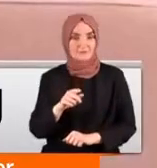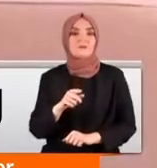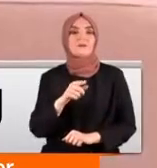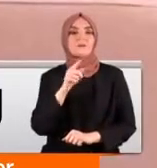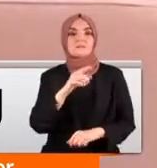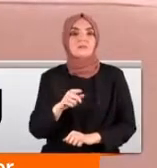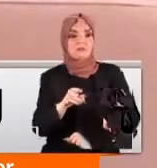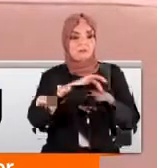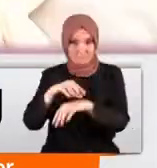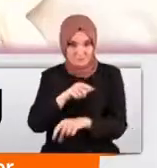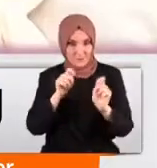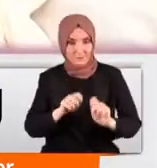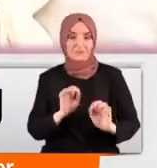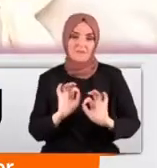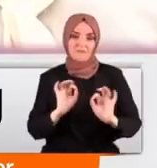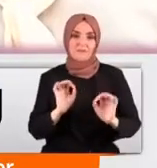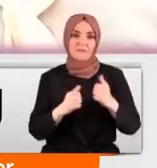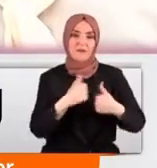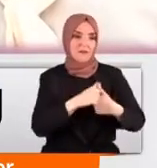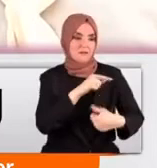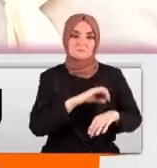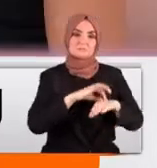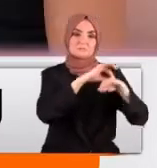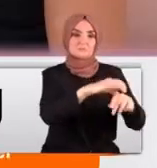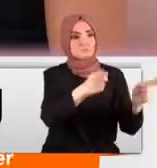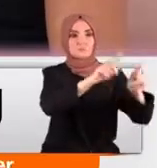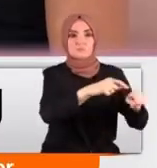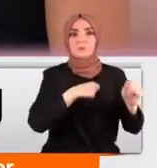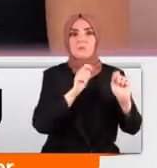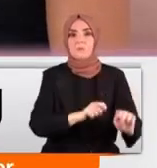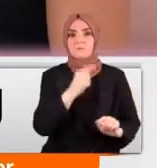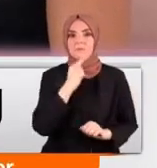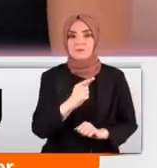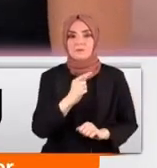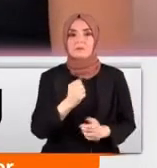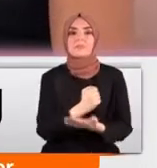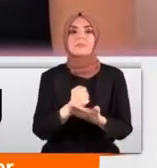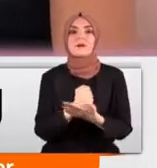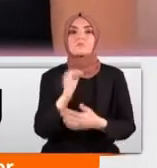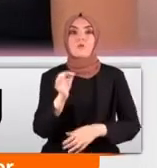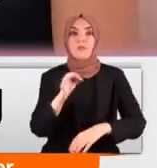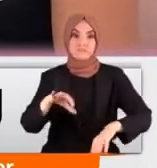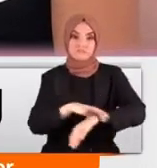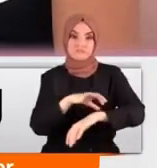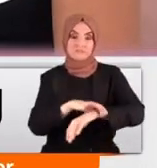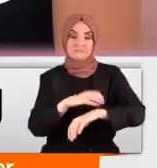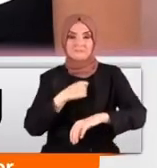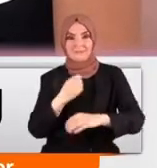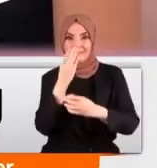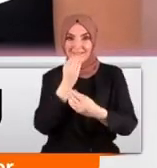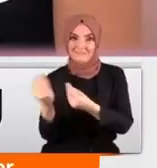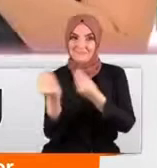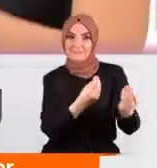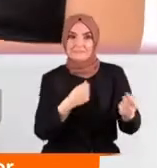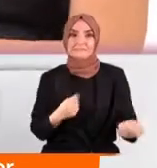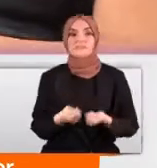oradaki menfaatiniz nedir? Buna Trabzon burma aldırma peşindeydi. Canlı yayında yüzleşen ve kozlarını paylaşan evli çift birbirini